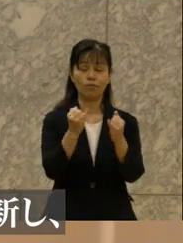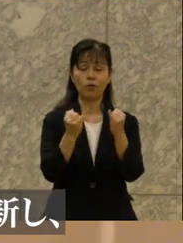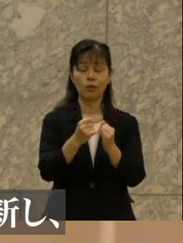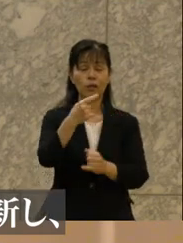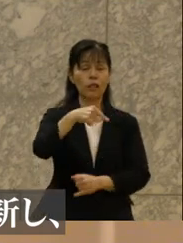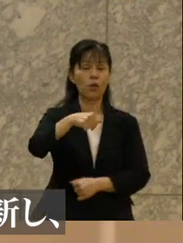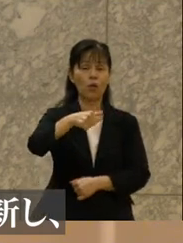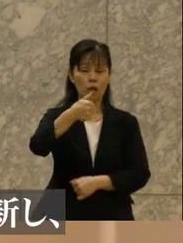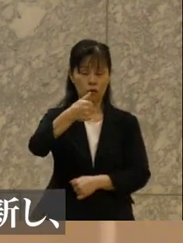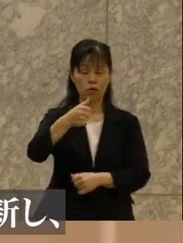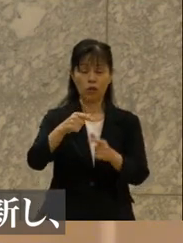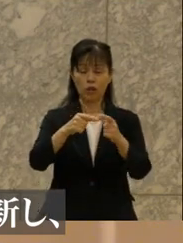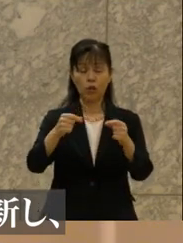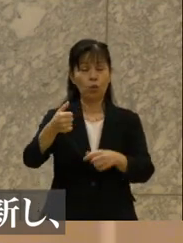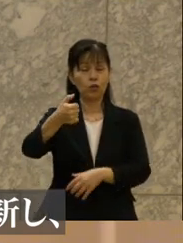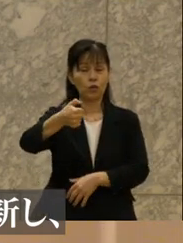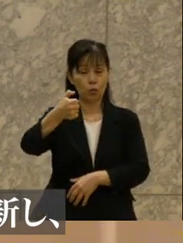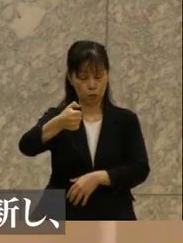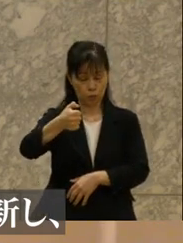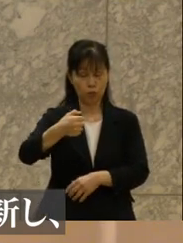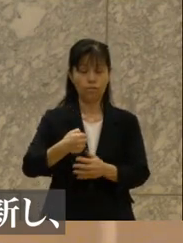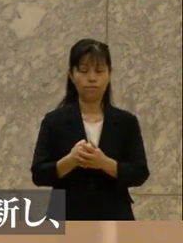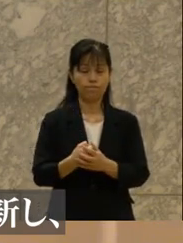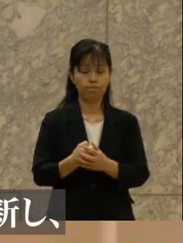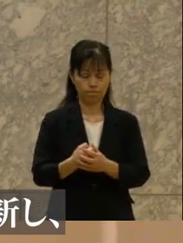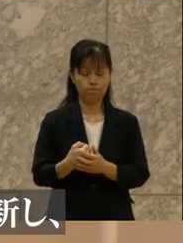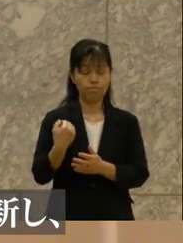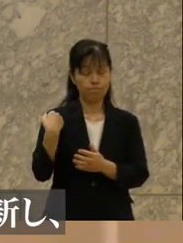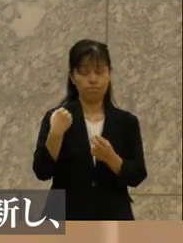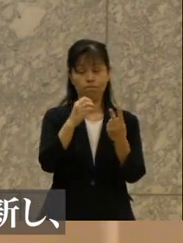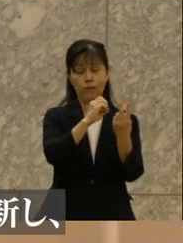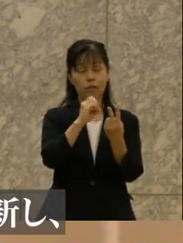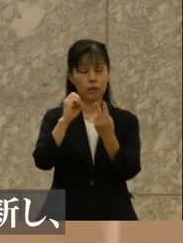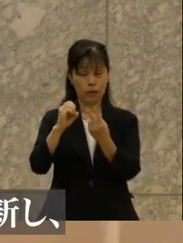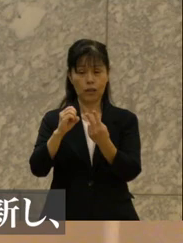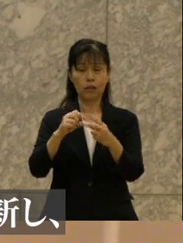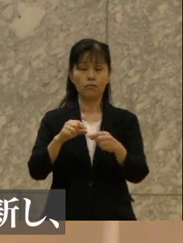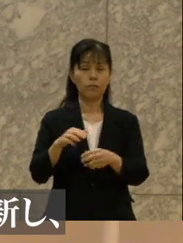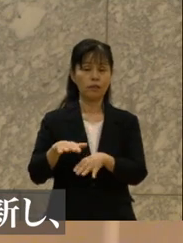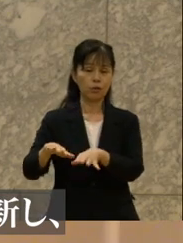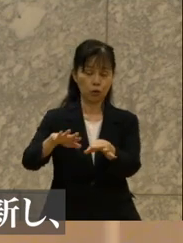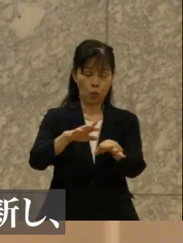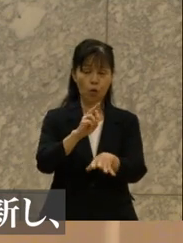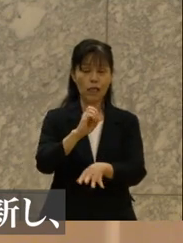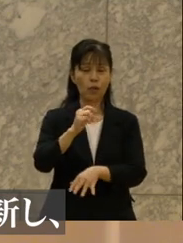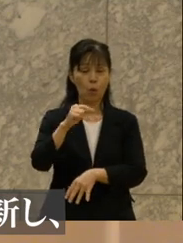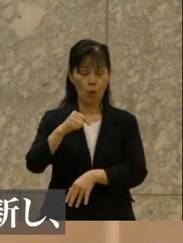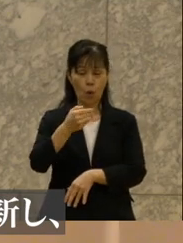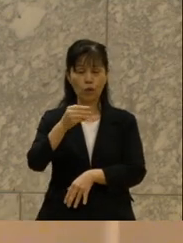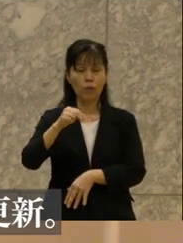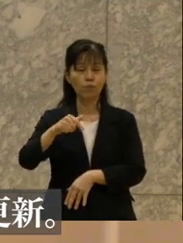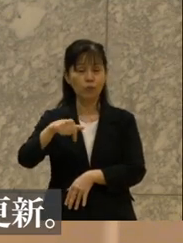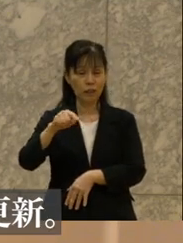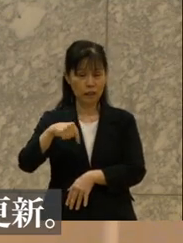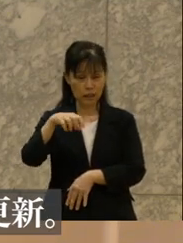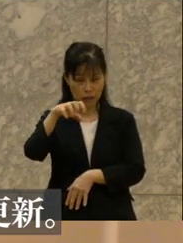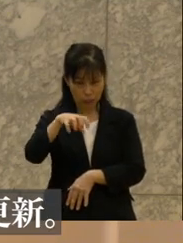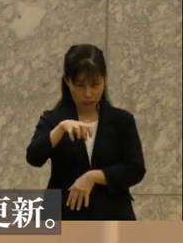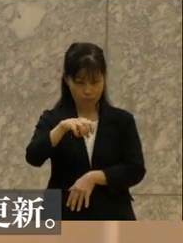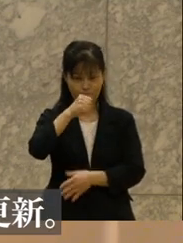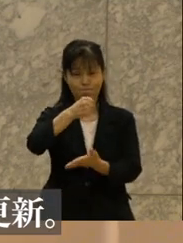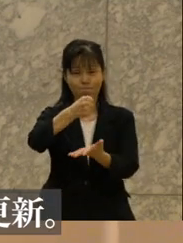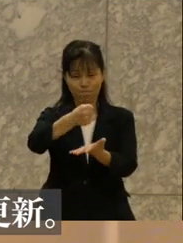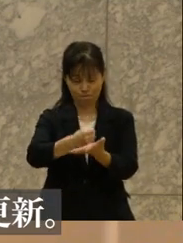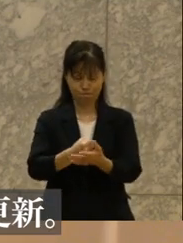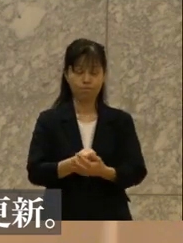1500m日本記録を2020年の陸上成功グランプリで更新しブダペスト